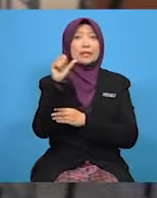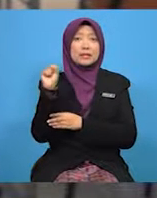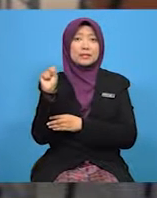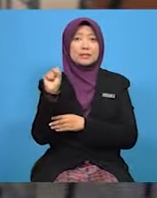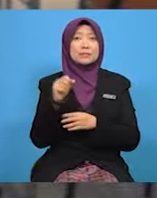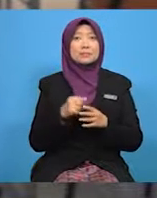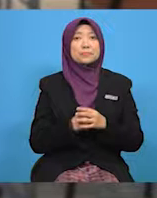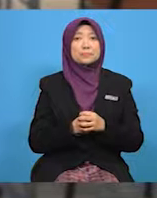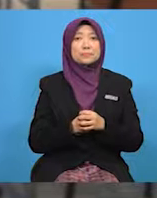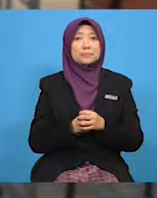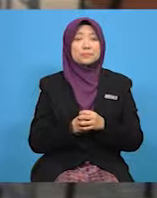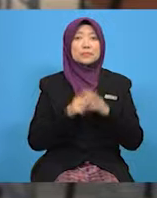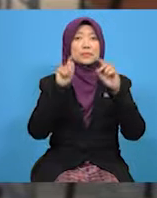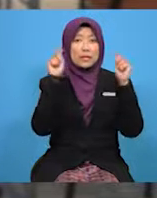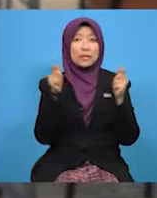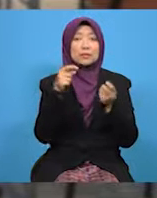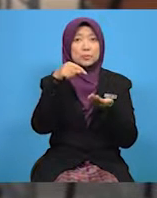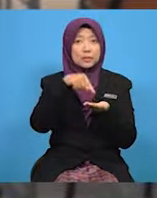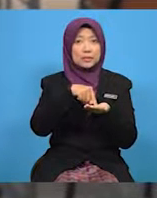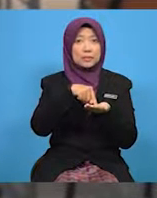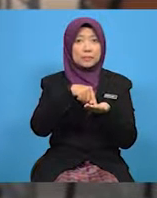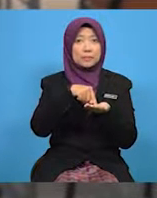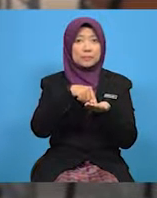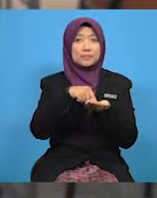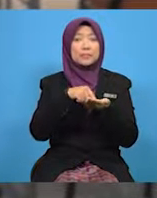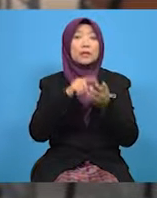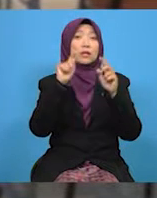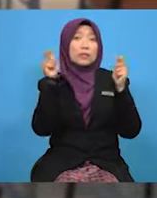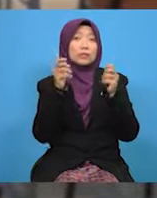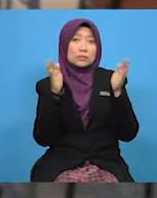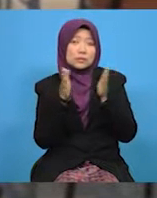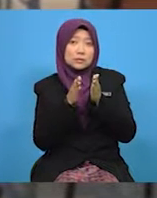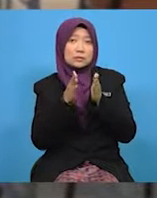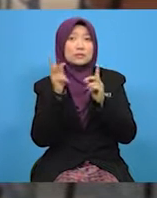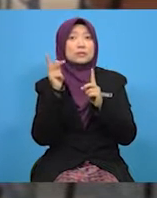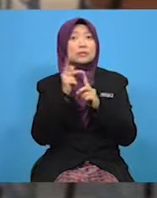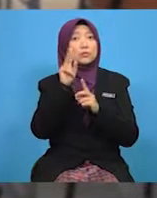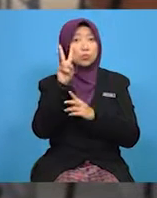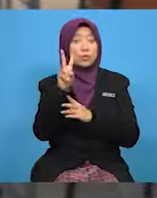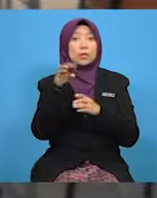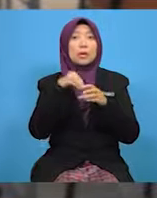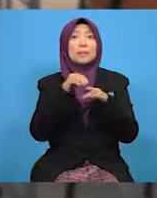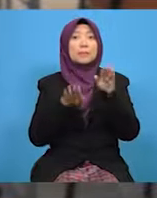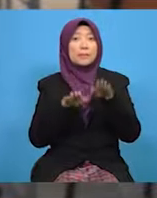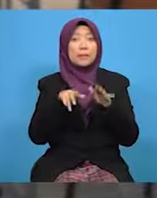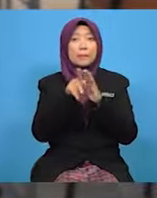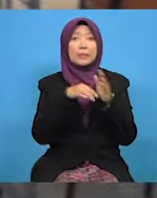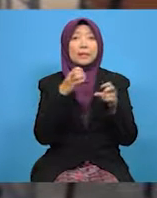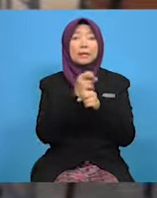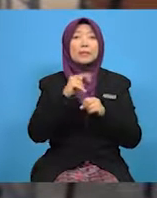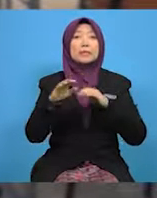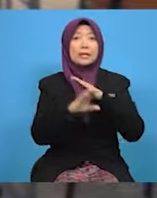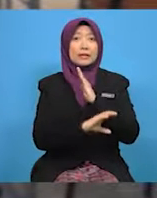AS. Tajuk ini adalah subtopik kedua dalam bab keseimbangan pendapatan